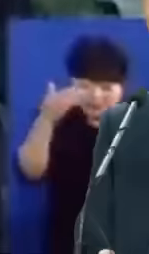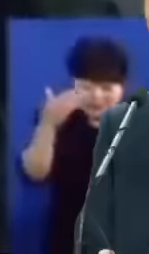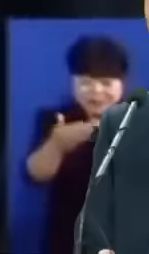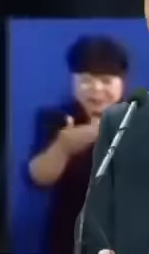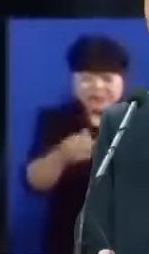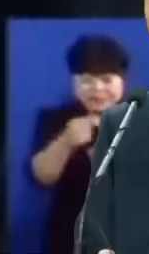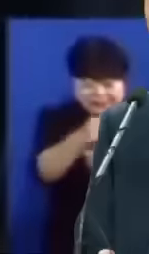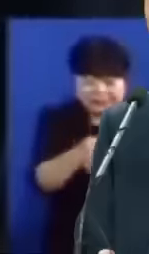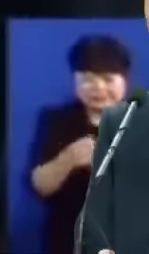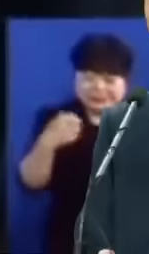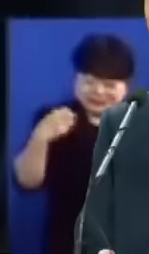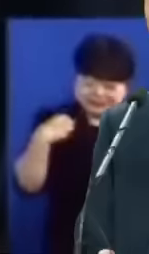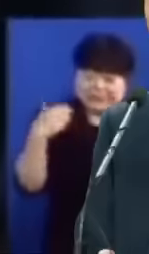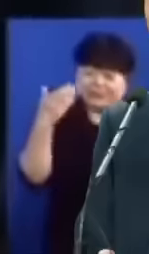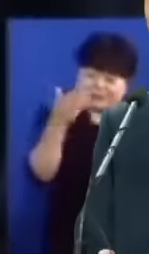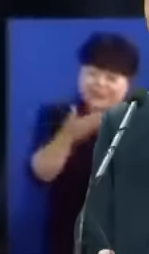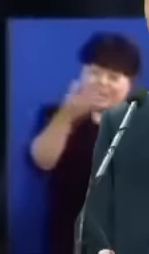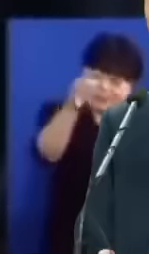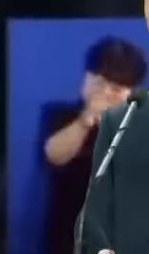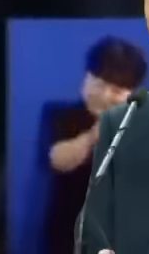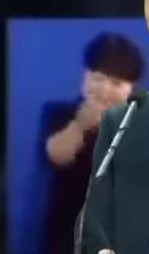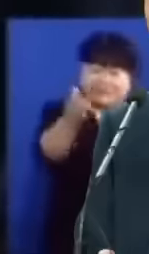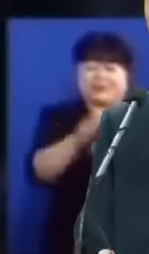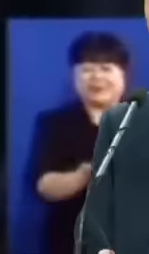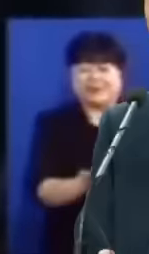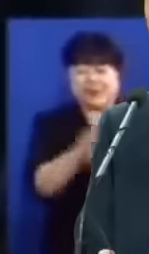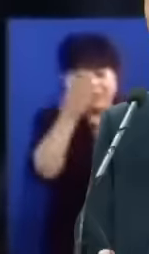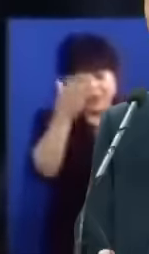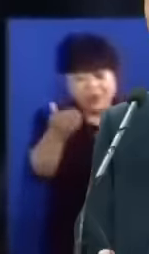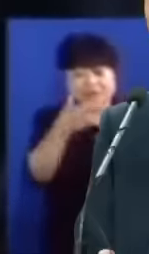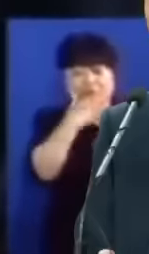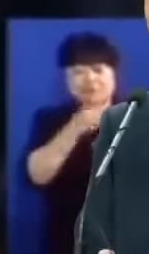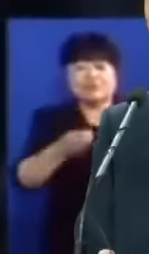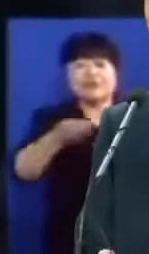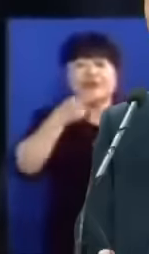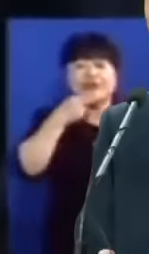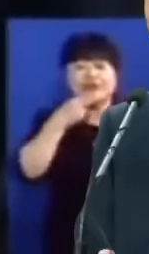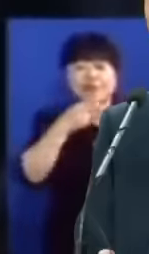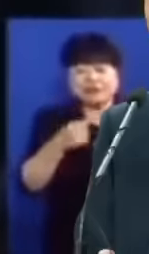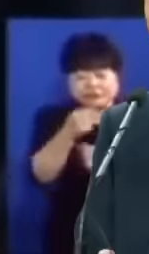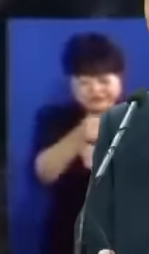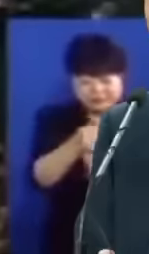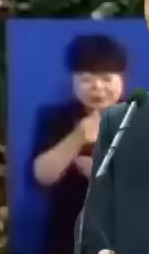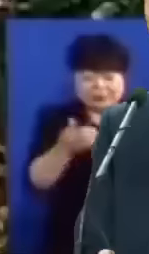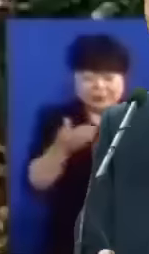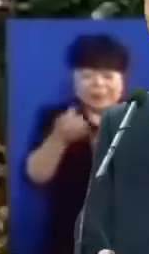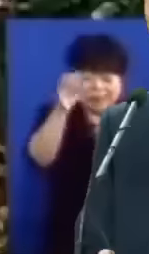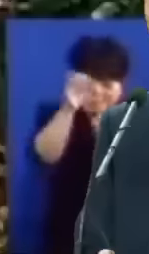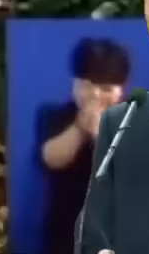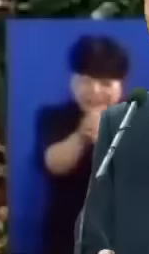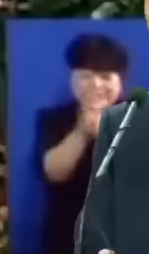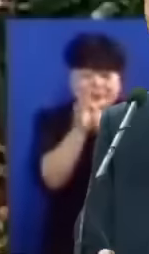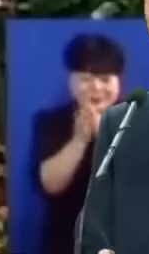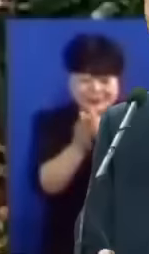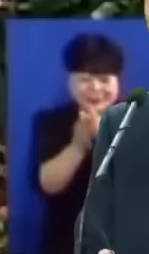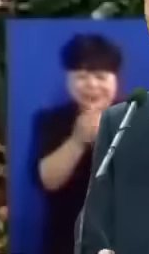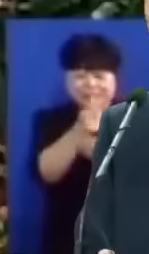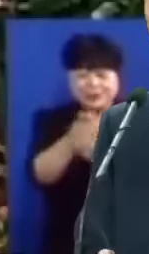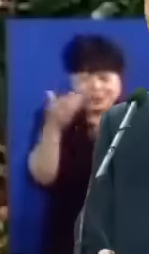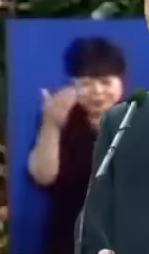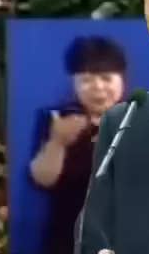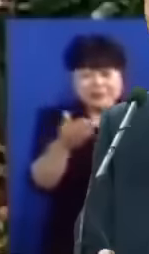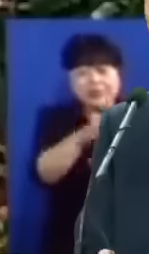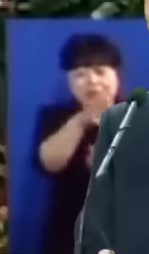여러분의 짐을 책임져 주시는 것입니다. 여러분이 불행한 모든 짐을 주님께 오늘 내어 맡기면